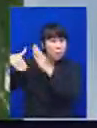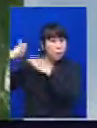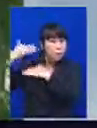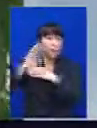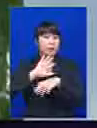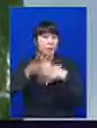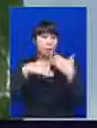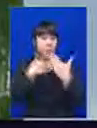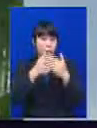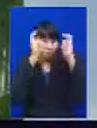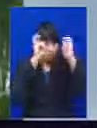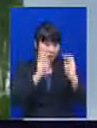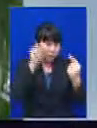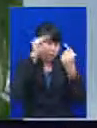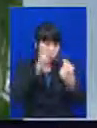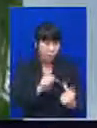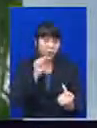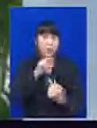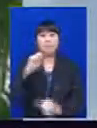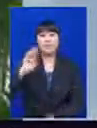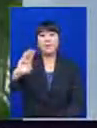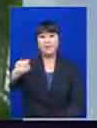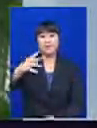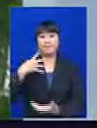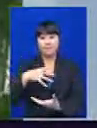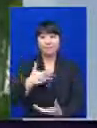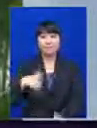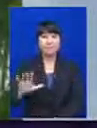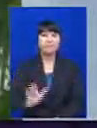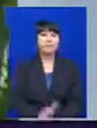และทั้งหมดนี้คือทุกประเด็นกับ NBT สวัสดีครับ